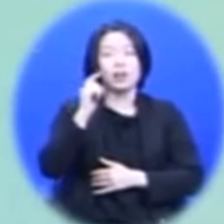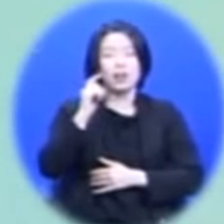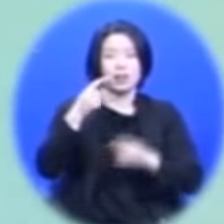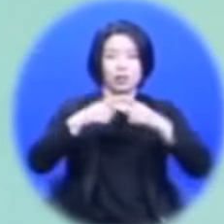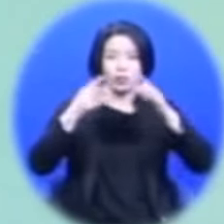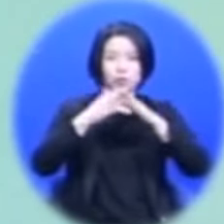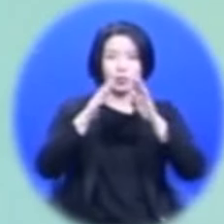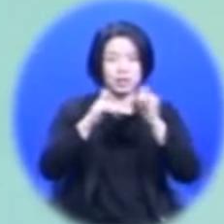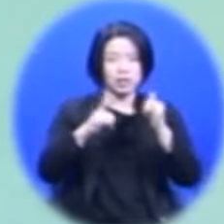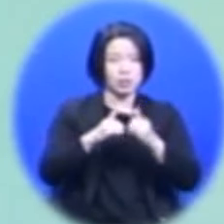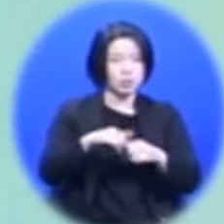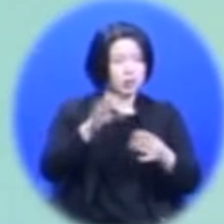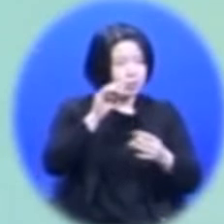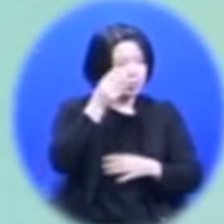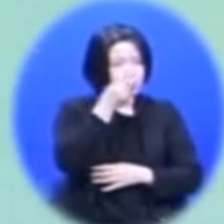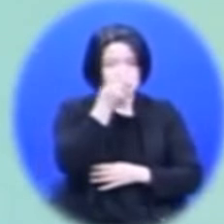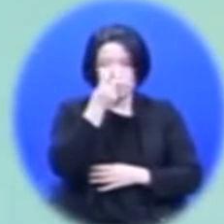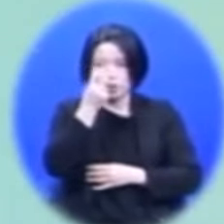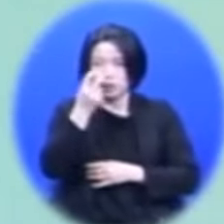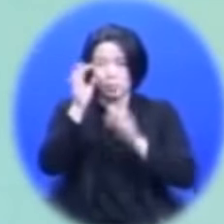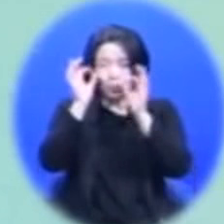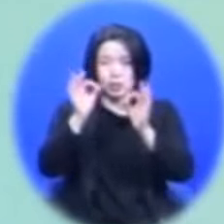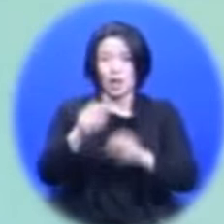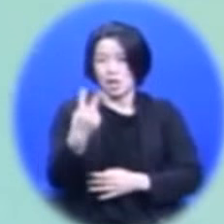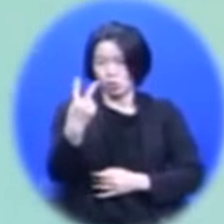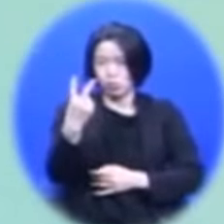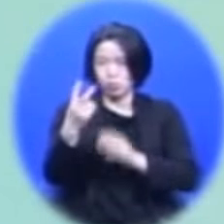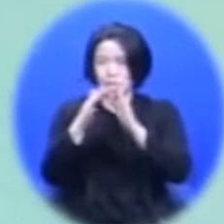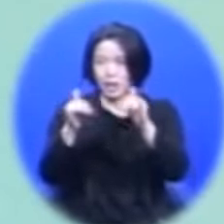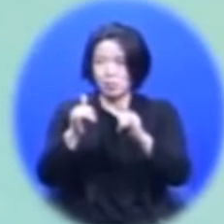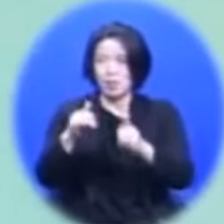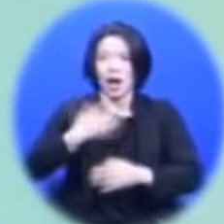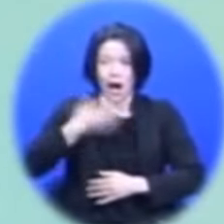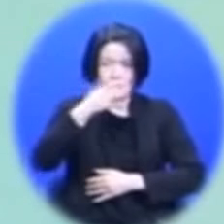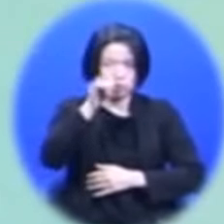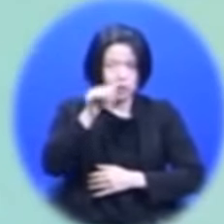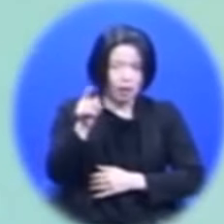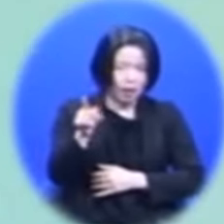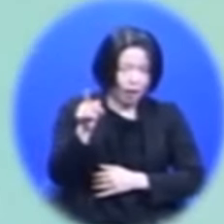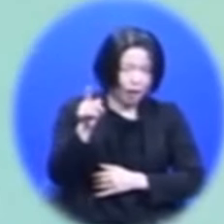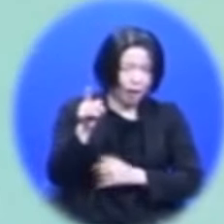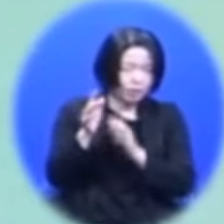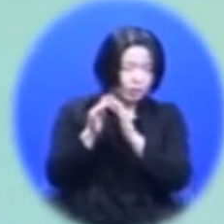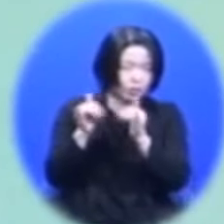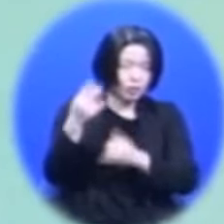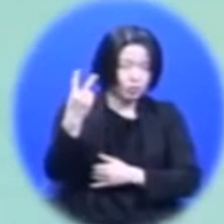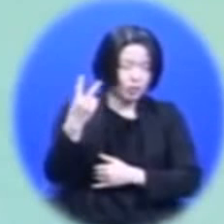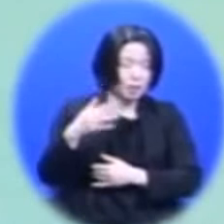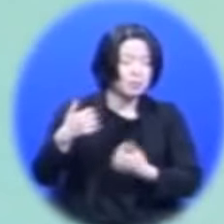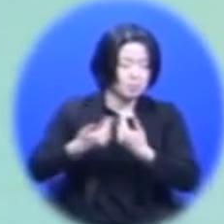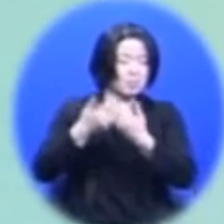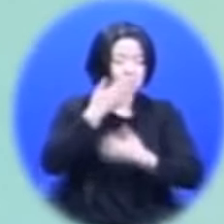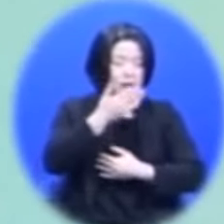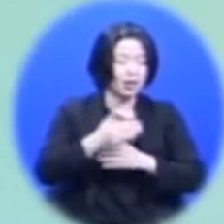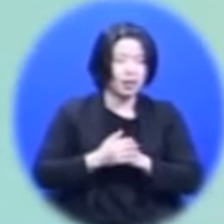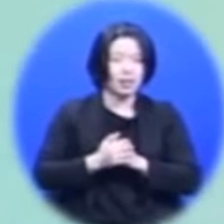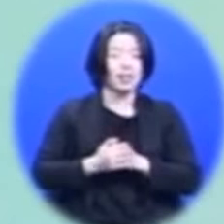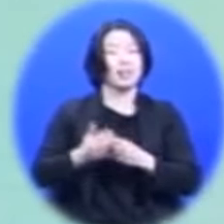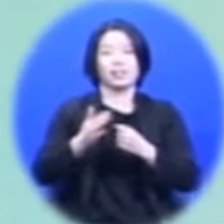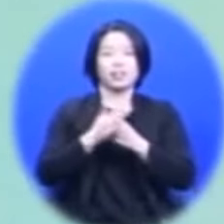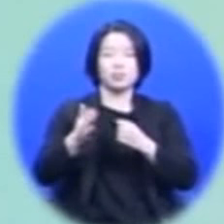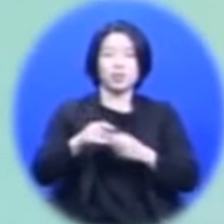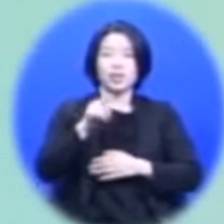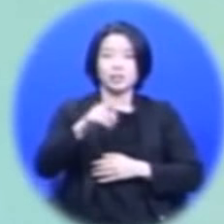교인들을 가만히 이렇게 살펴보다 보니까 두 사람이 감이 잡히더래. 아, 저 두 사람이 나를 반대했겠구나. 그래서